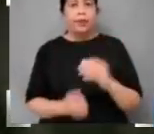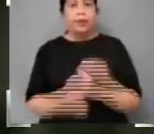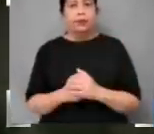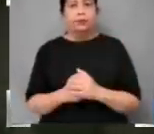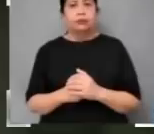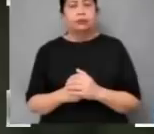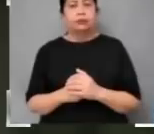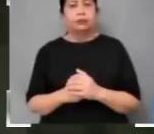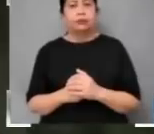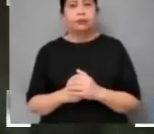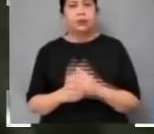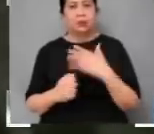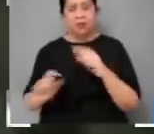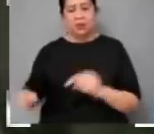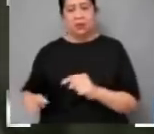yung sugat ko